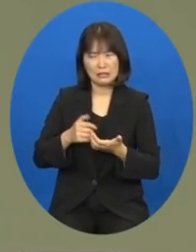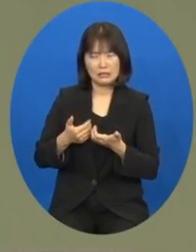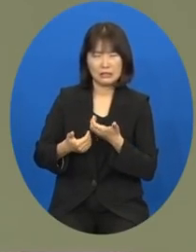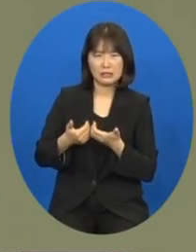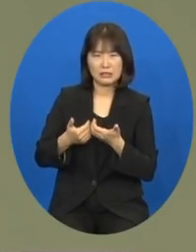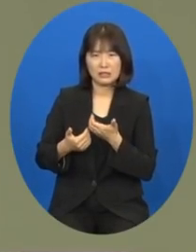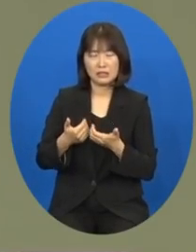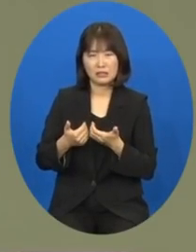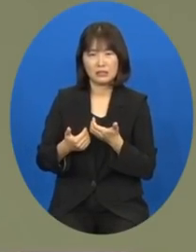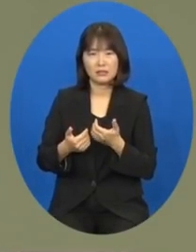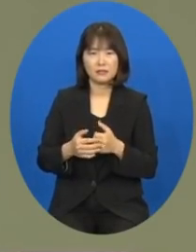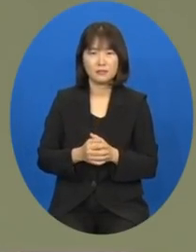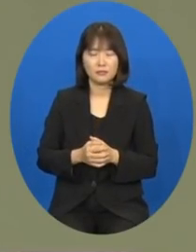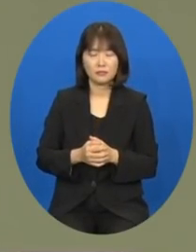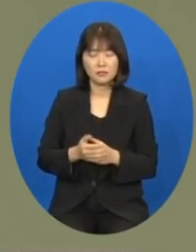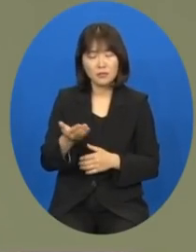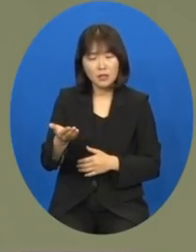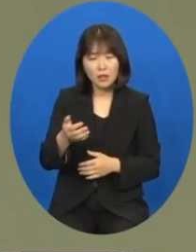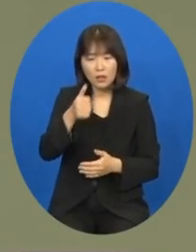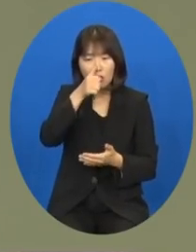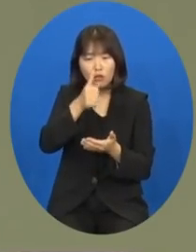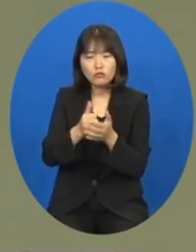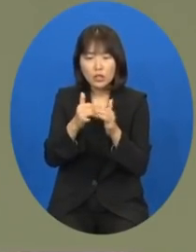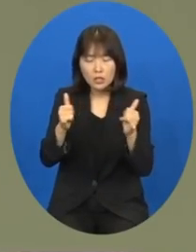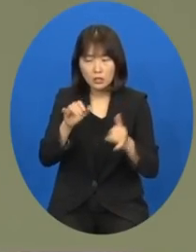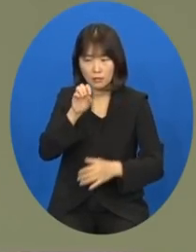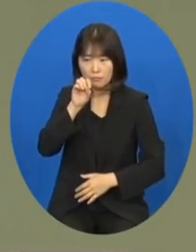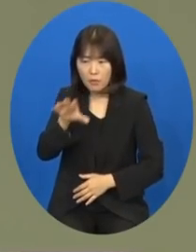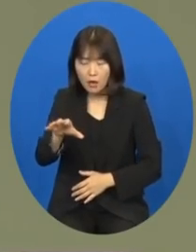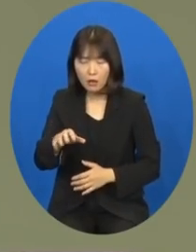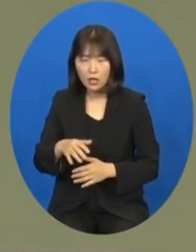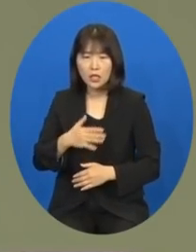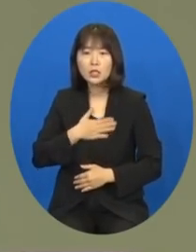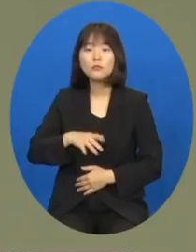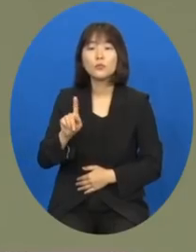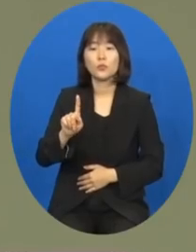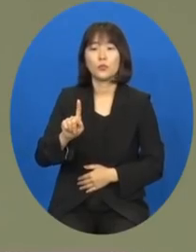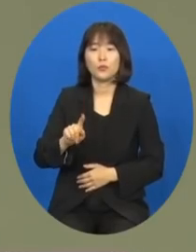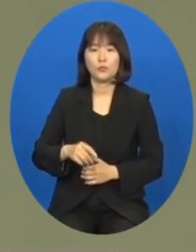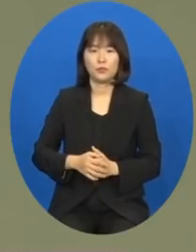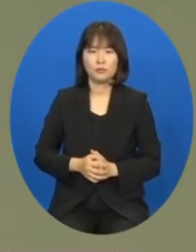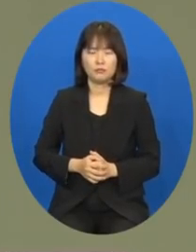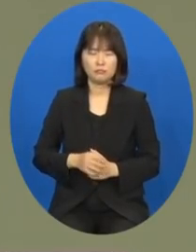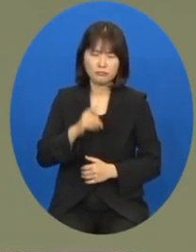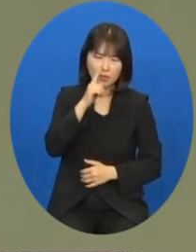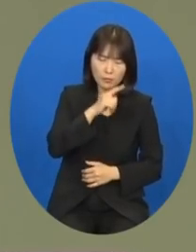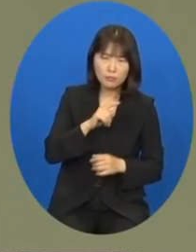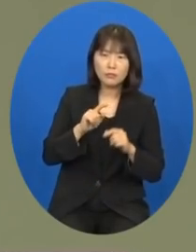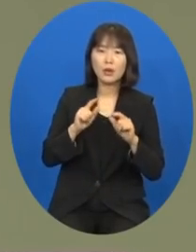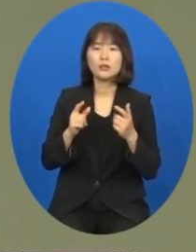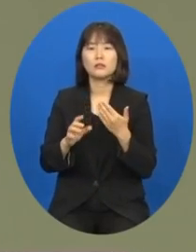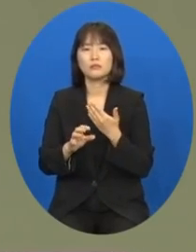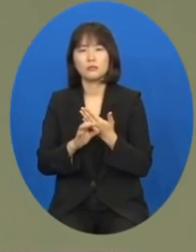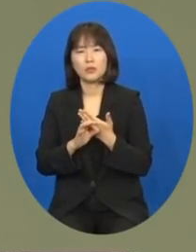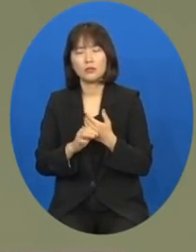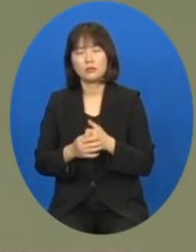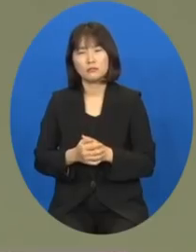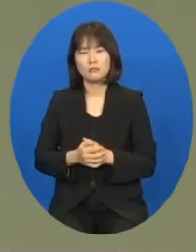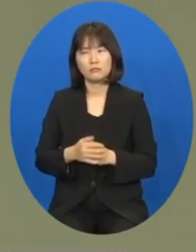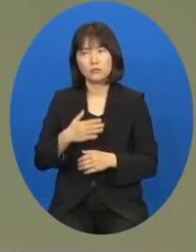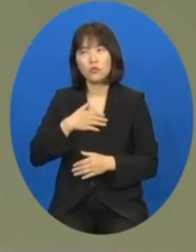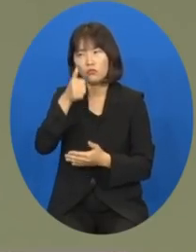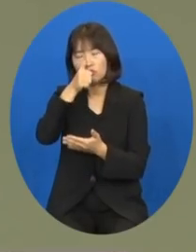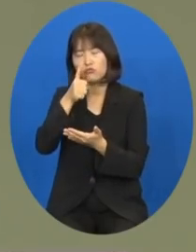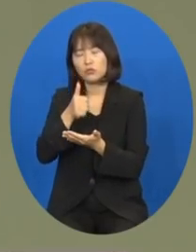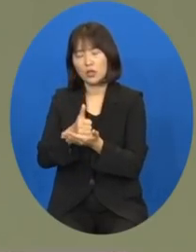예를 들면 당신은 죄인입니다 여러분 기분 어떻습니까 낮 보십니까 아니면 아 저는 죄인입니다